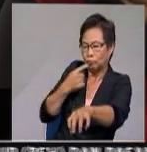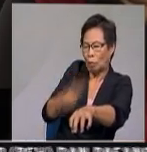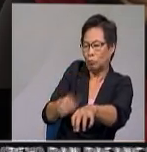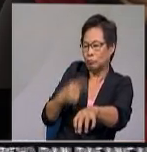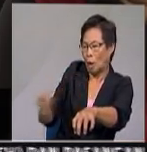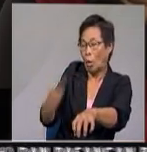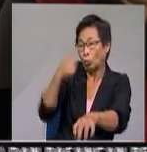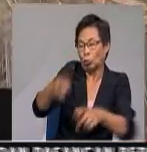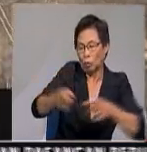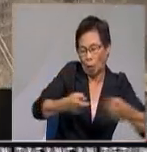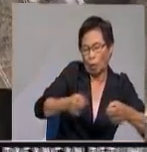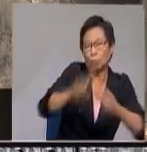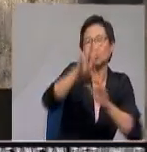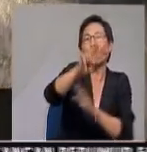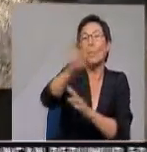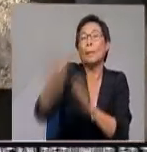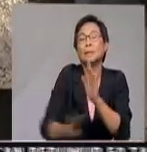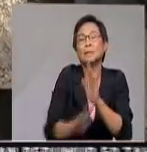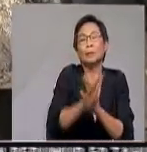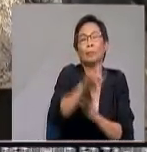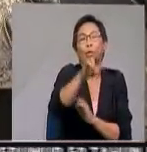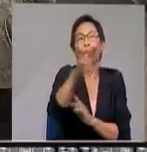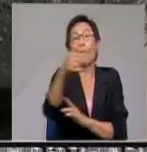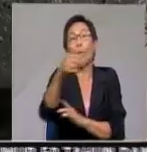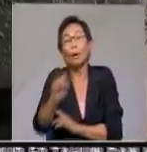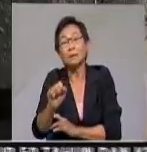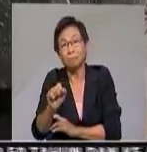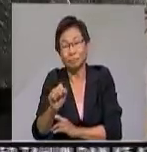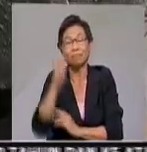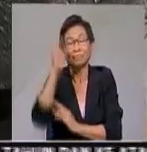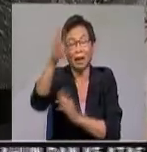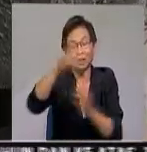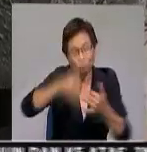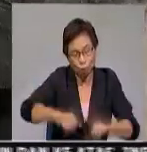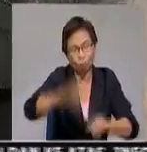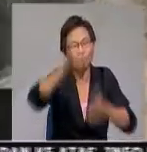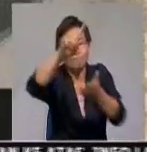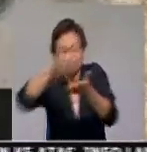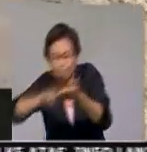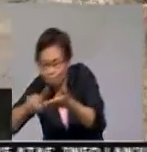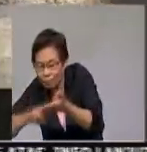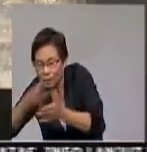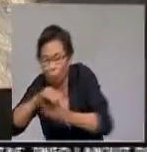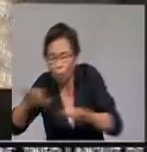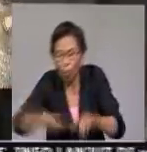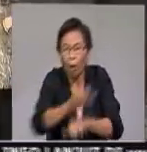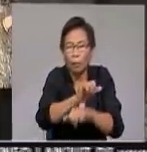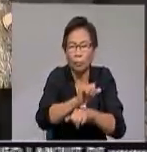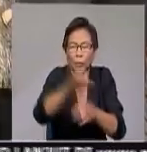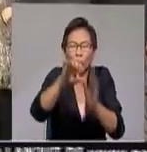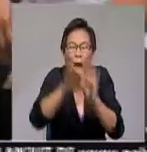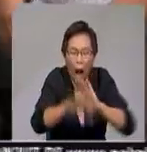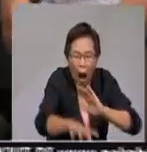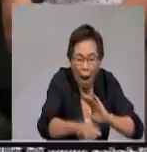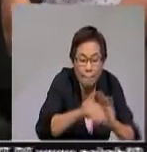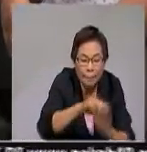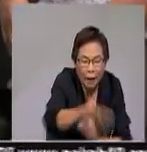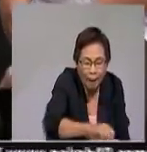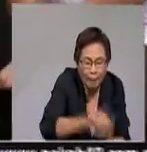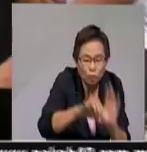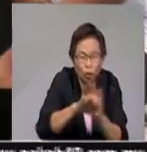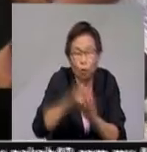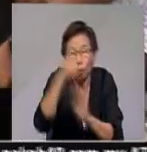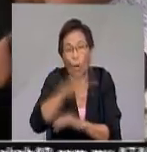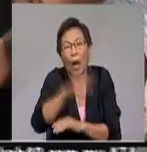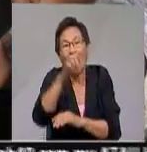kawalan 24 jam. Lembaga Urus Air Selangor LUAS pula akan terus memantau dan menjalankan persempelan bagi memastikan LRA